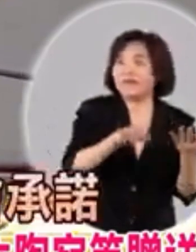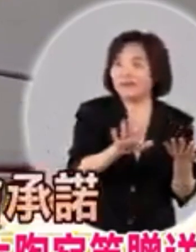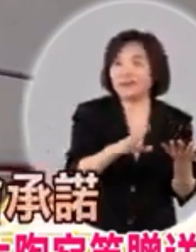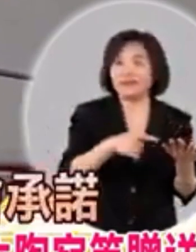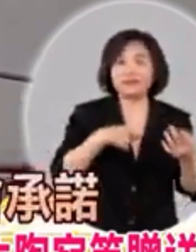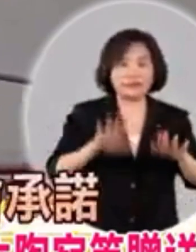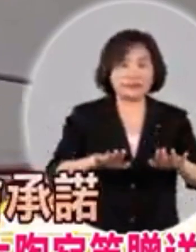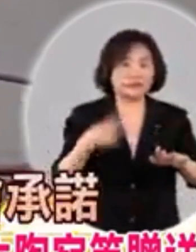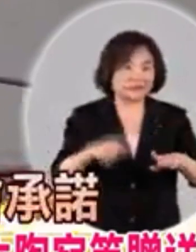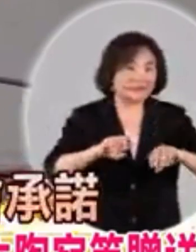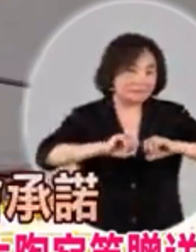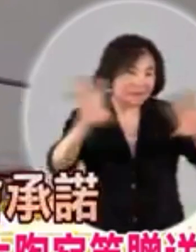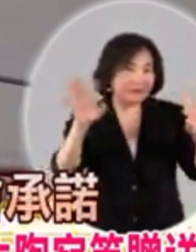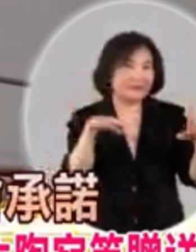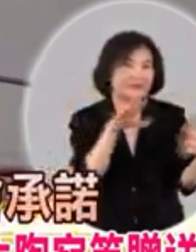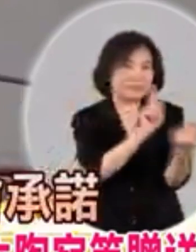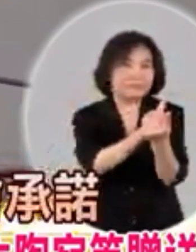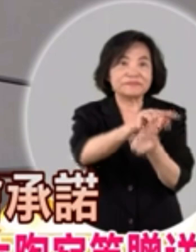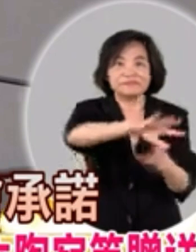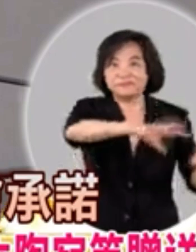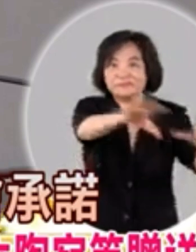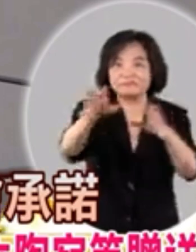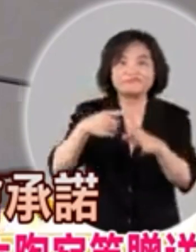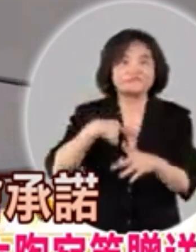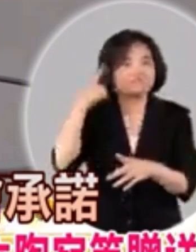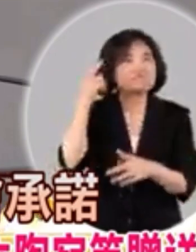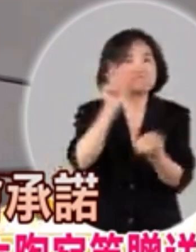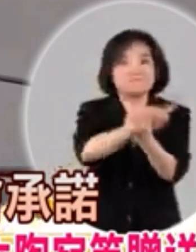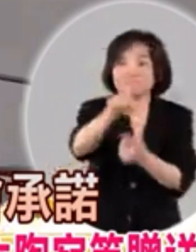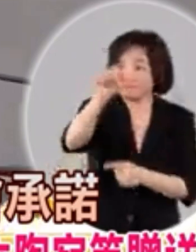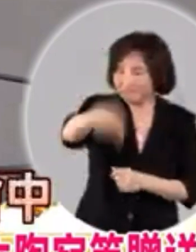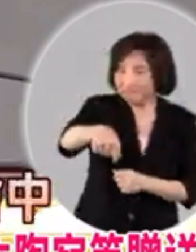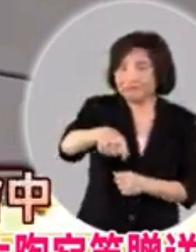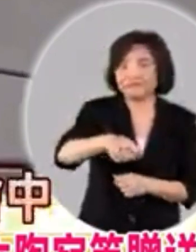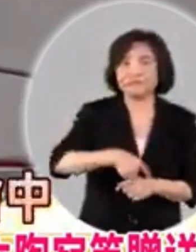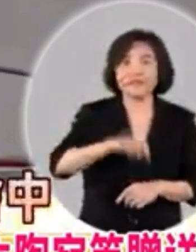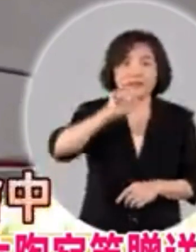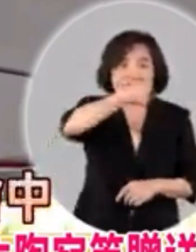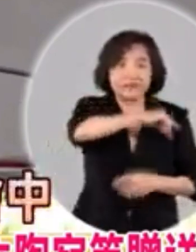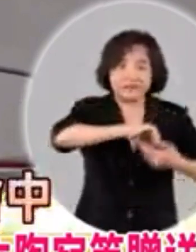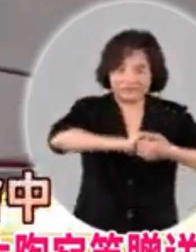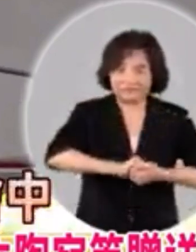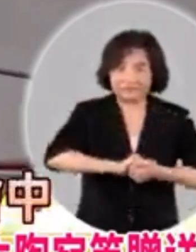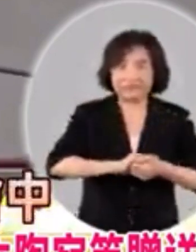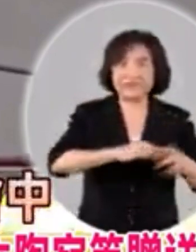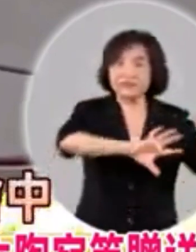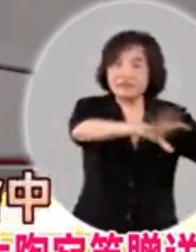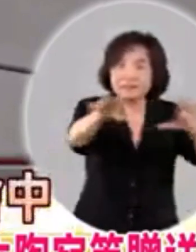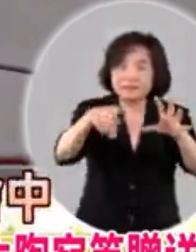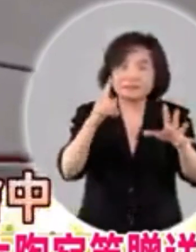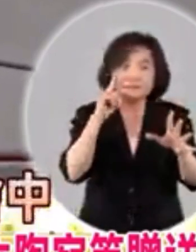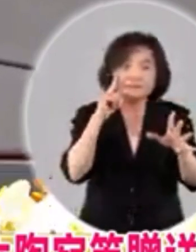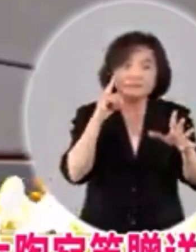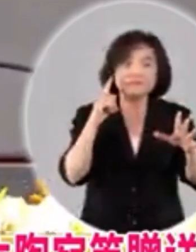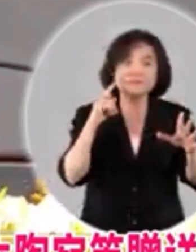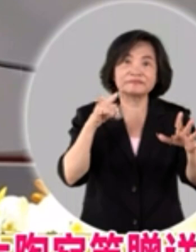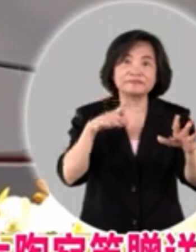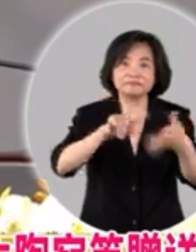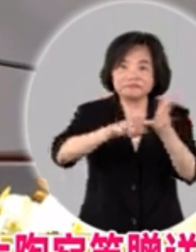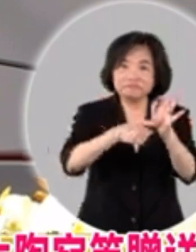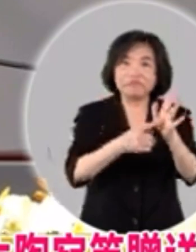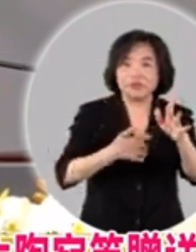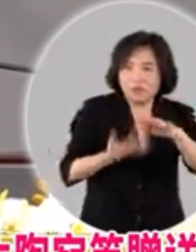里向国际社会承诺，台湾一定会在国际社会中做出贡